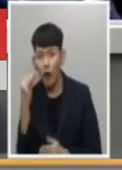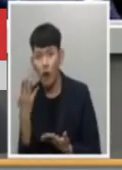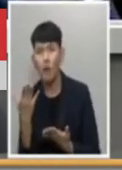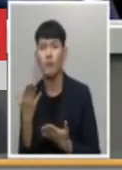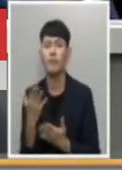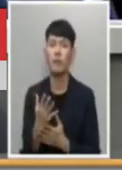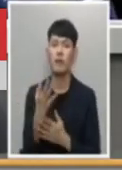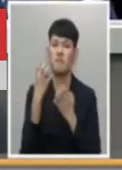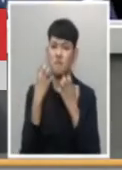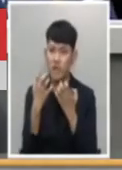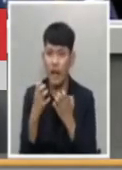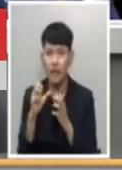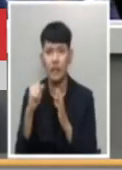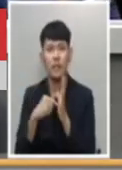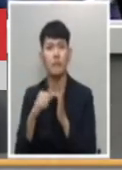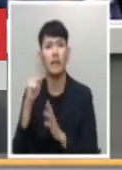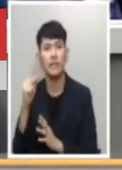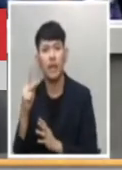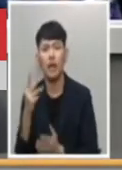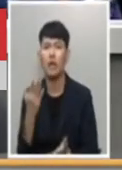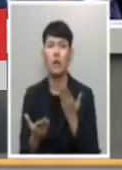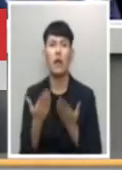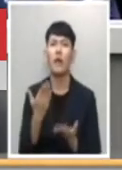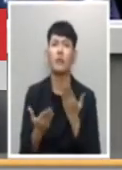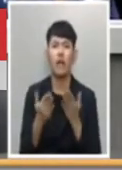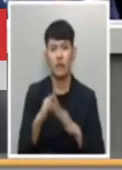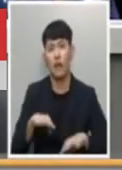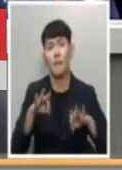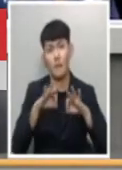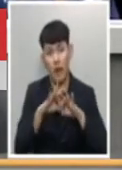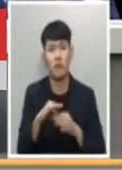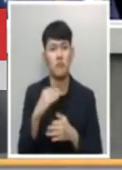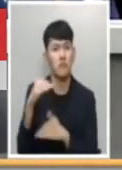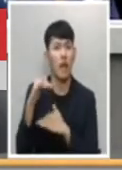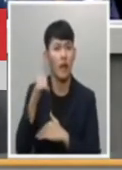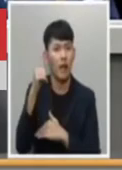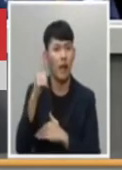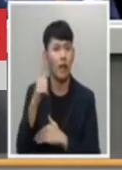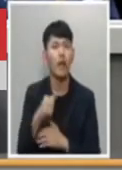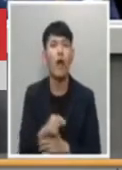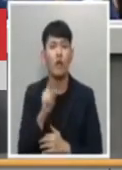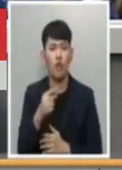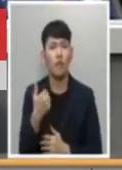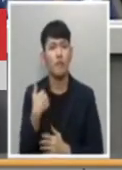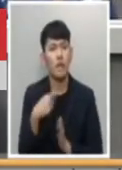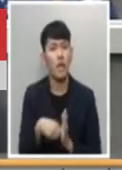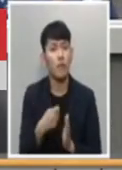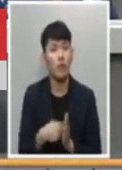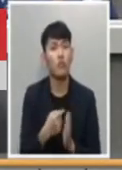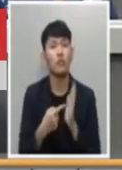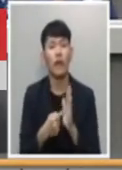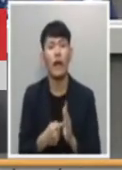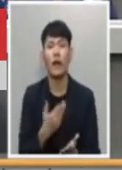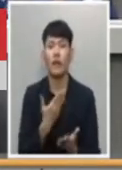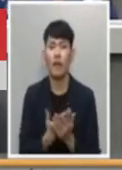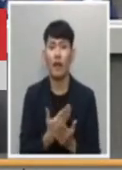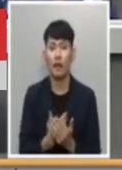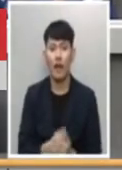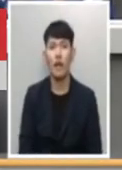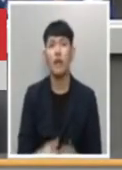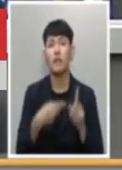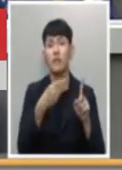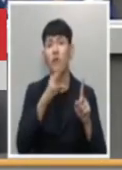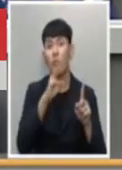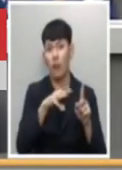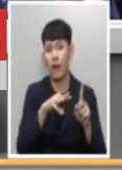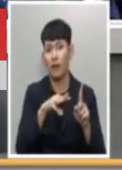ไม้อะไรก็แล้วแต่ที่เป็นไม้มีค่าในสวนโดยให้แรงจูงใจก็คือกยธ.ให้ 16,000 รัฐบาลให้อีก 10,000